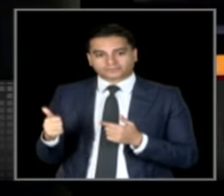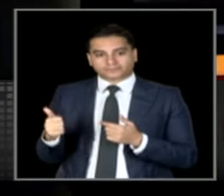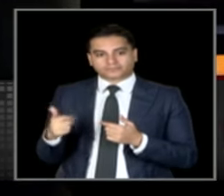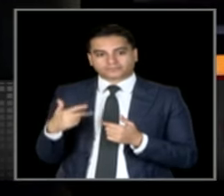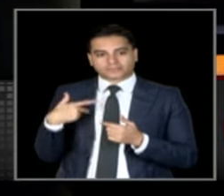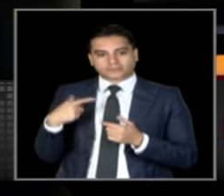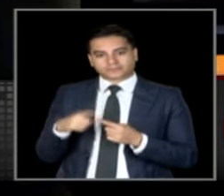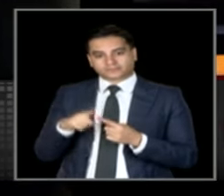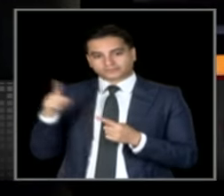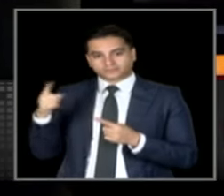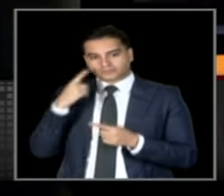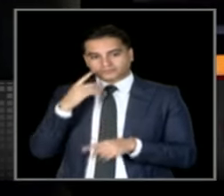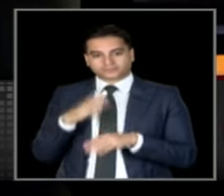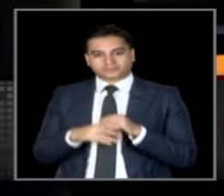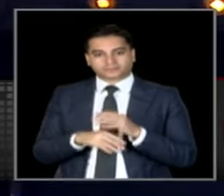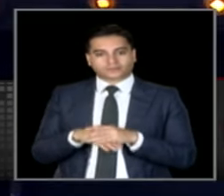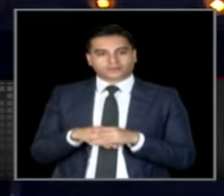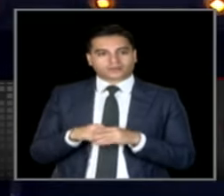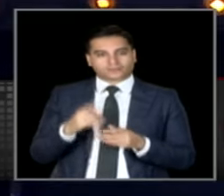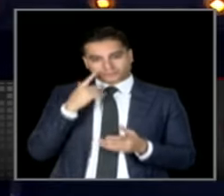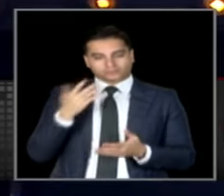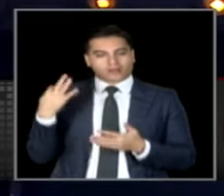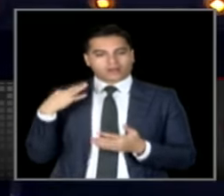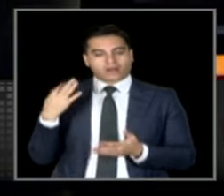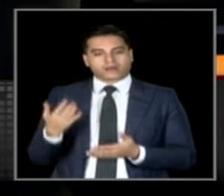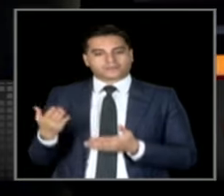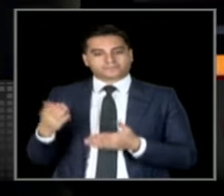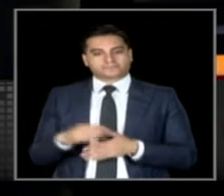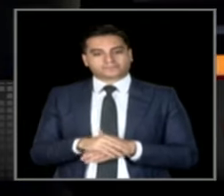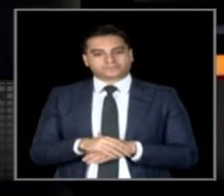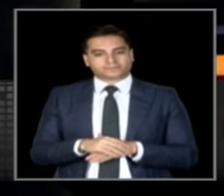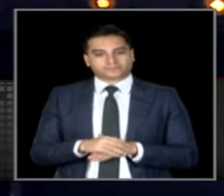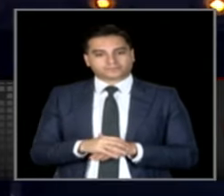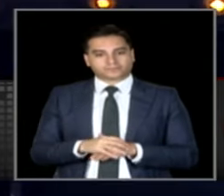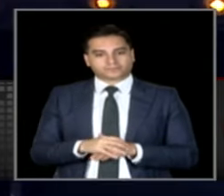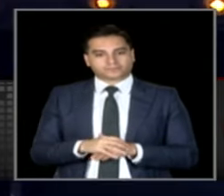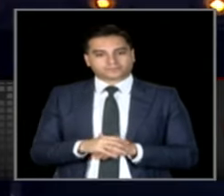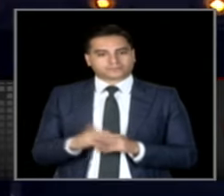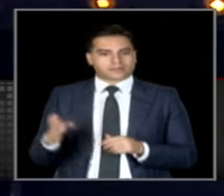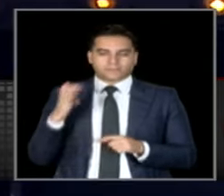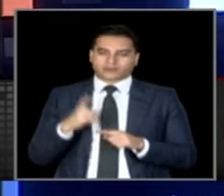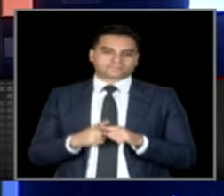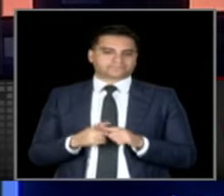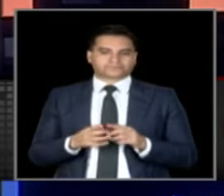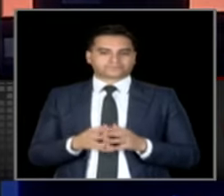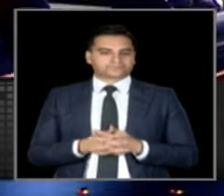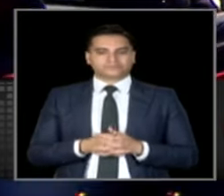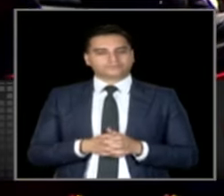بعيد. هنجب. بالظبط، هتجرب هتخسر إيه؟ فيليب كودير. إجابة